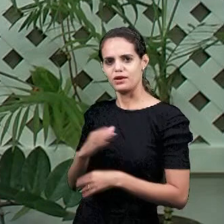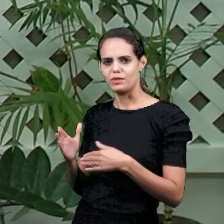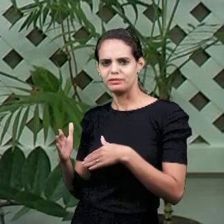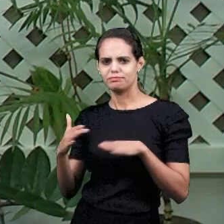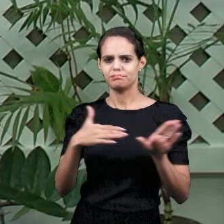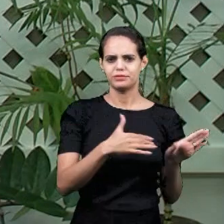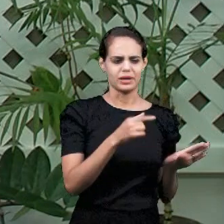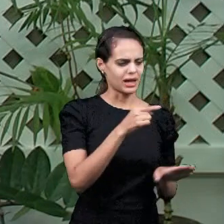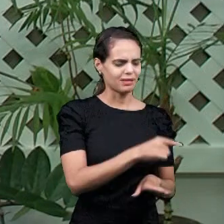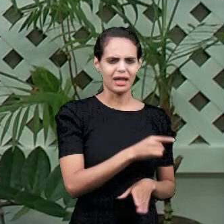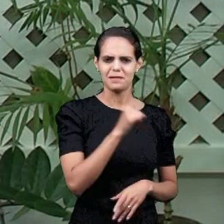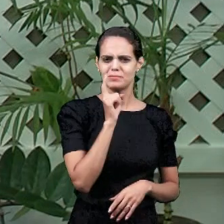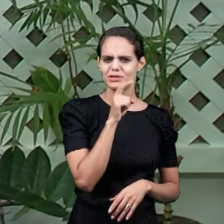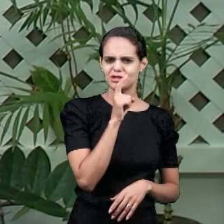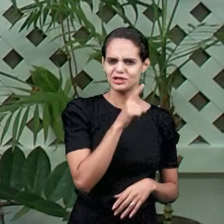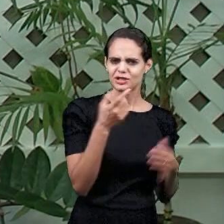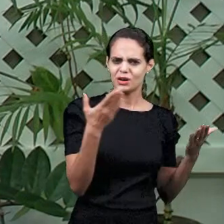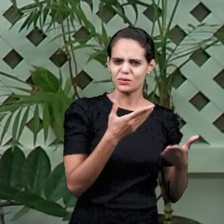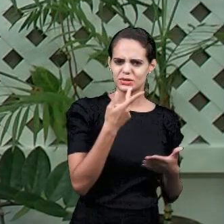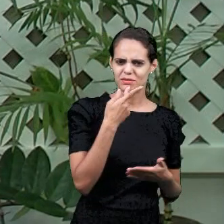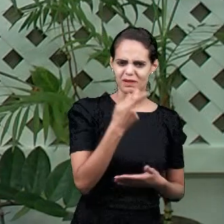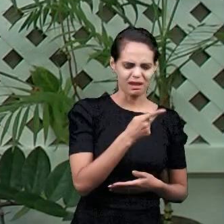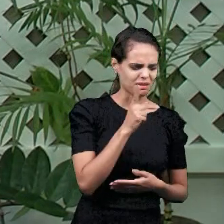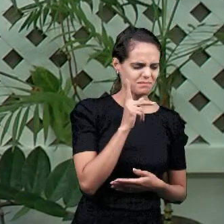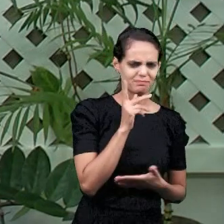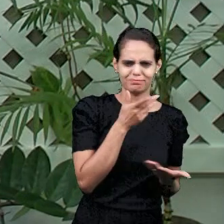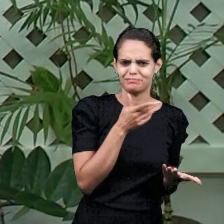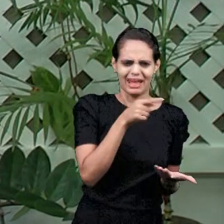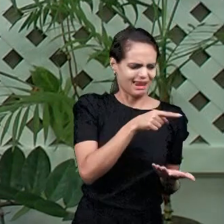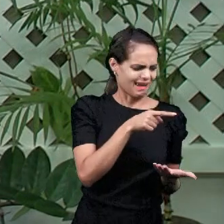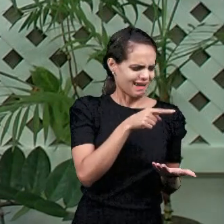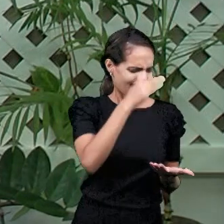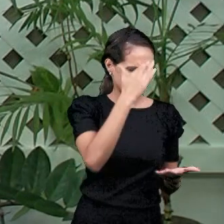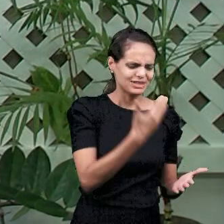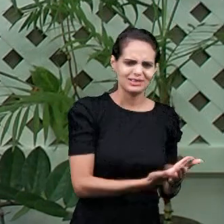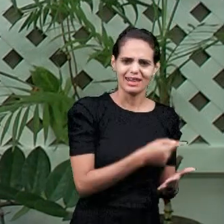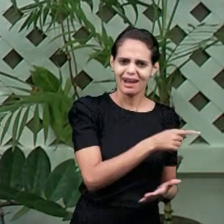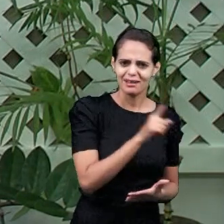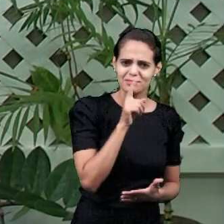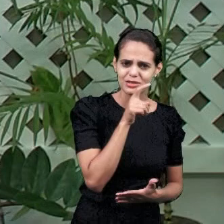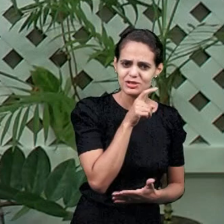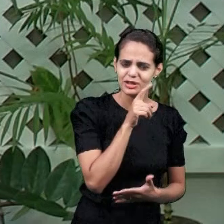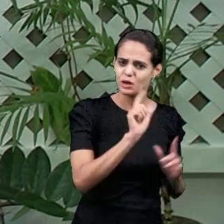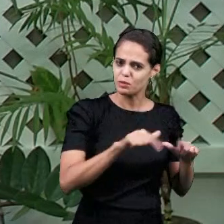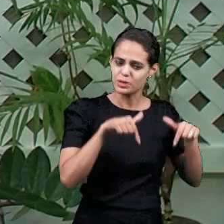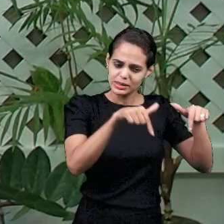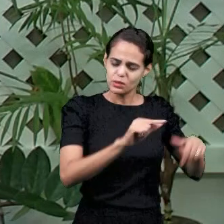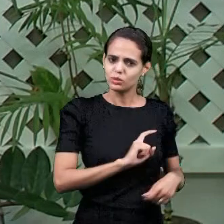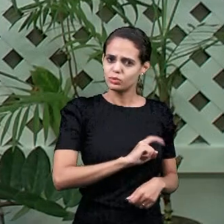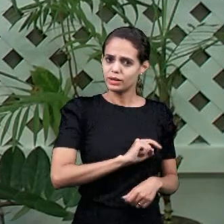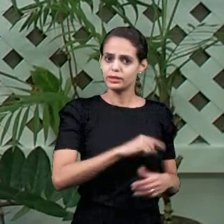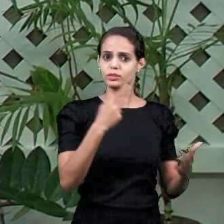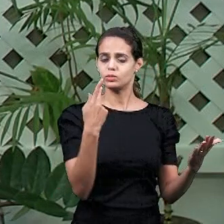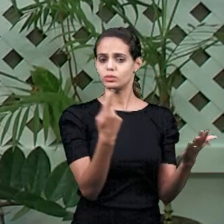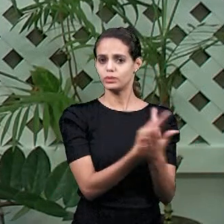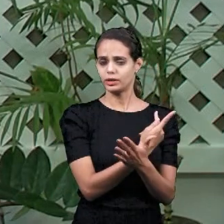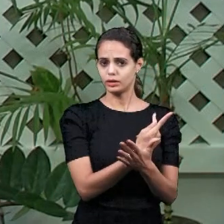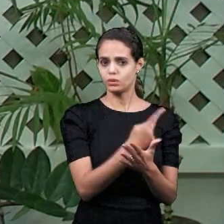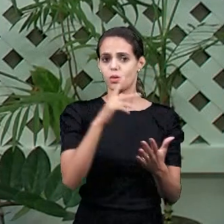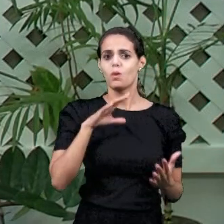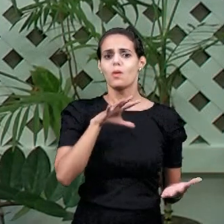dans le mensonge, qui est une opération de l'erreur. Pour le monde que nous vivons, qui tout est